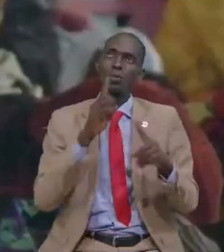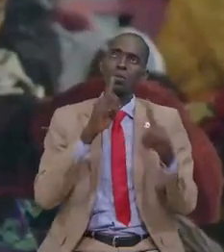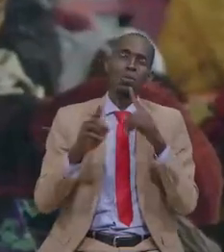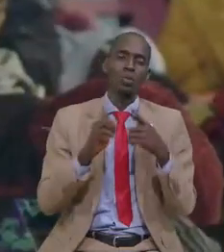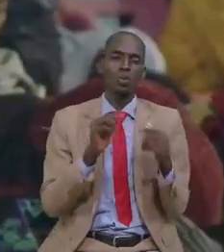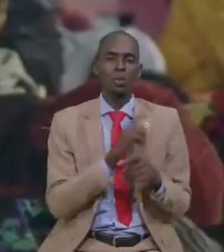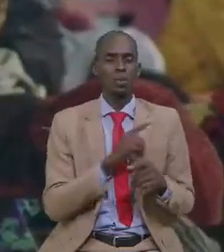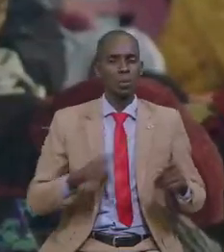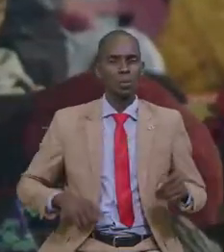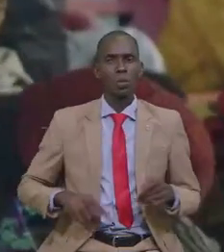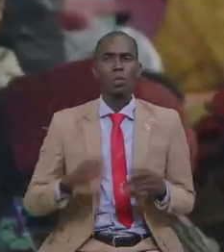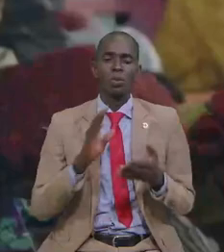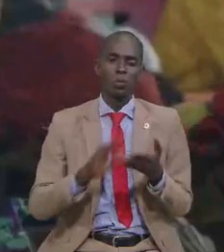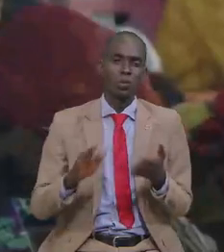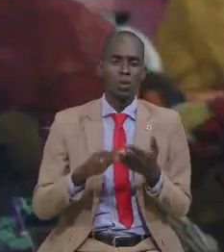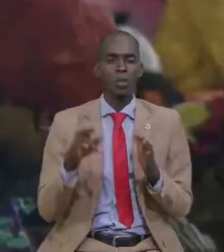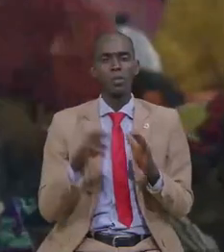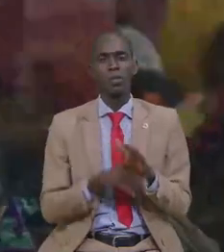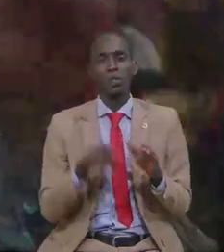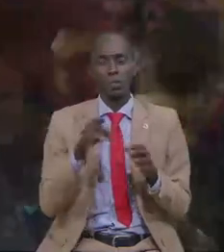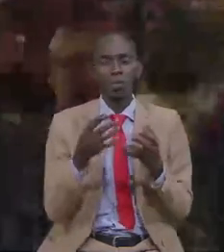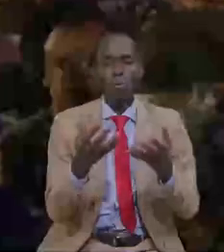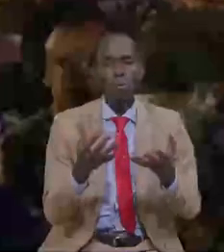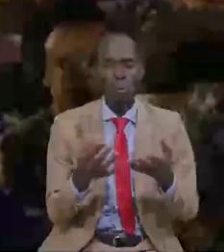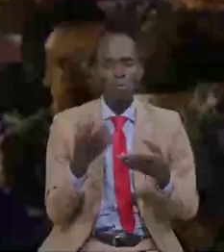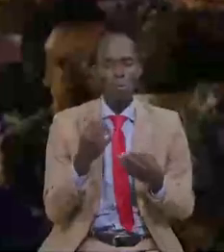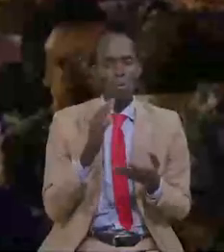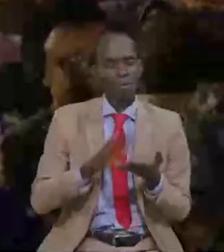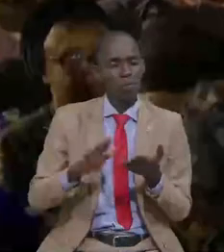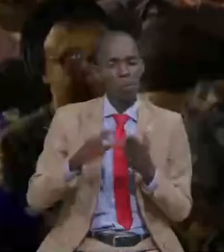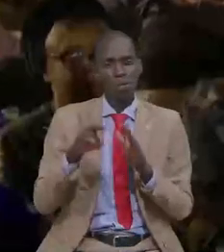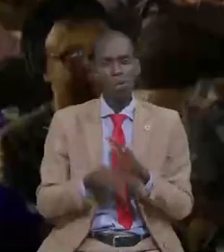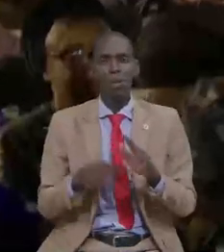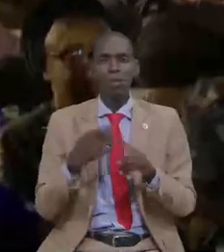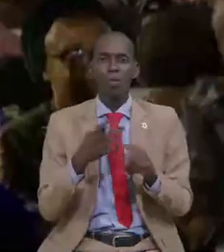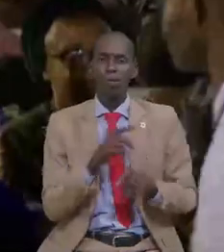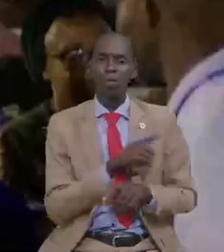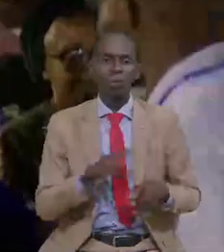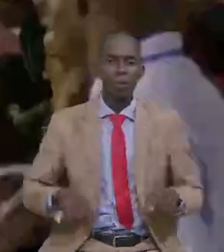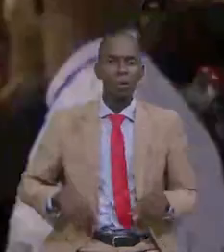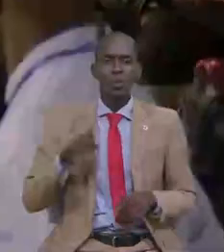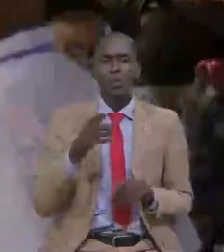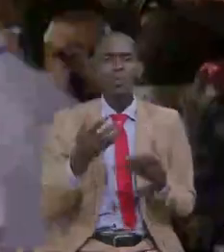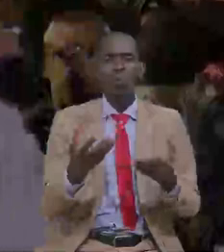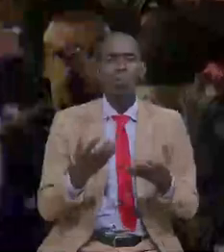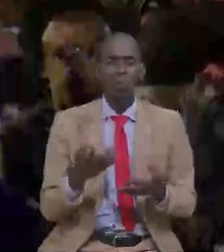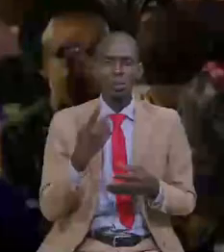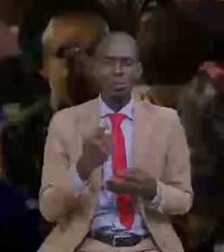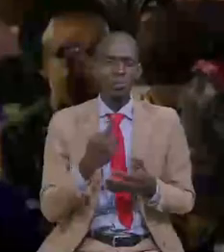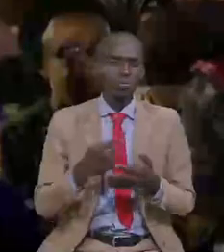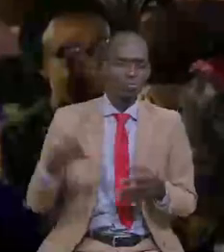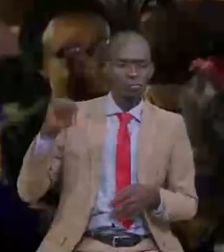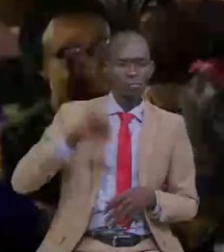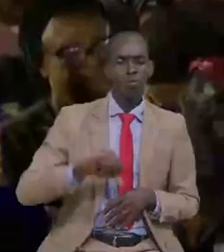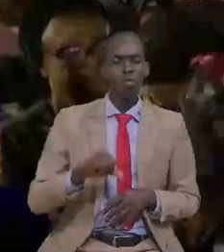tu indiques au Seigneur que tu veux le pardon que tu désires, le pardon du Seigneur. Tu veux que la